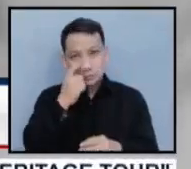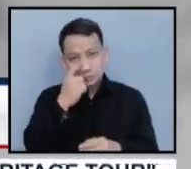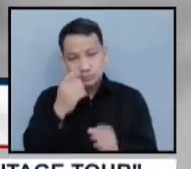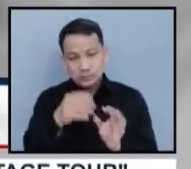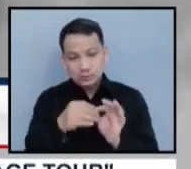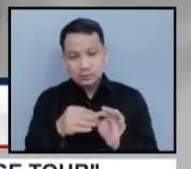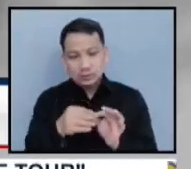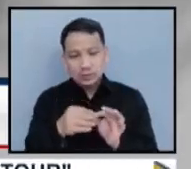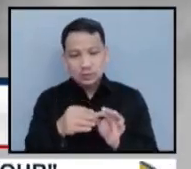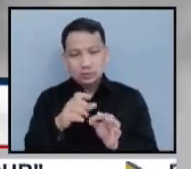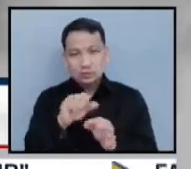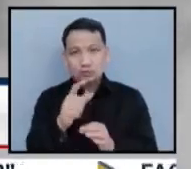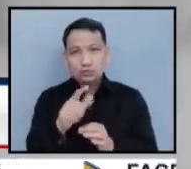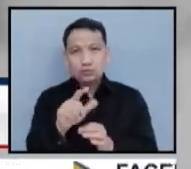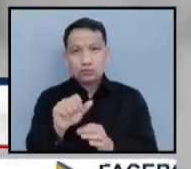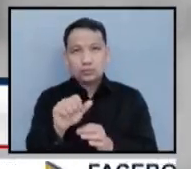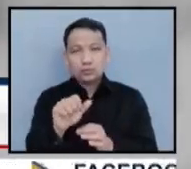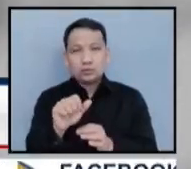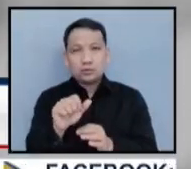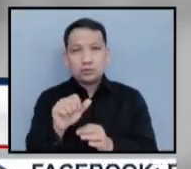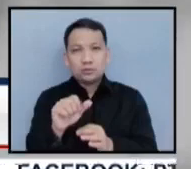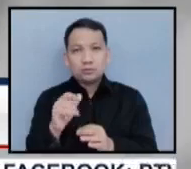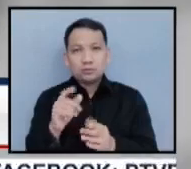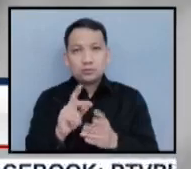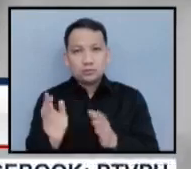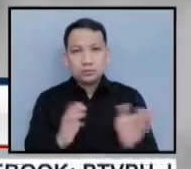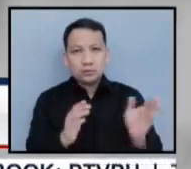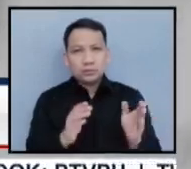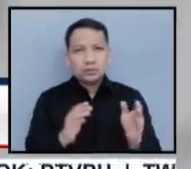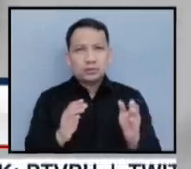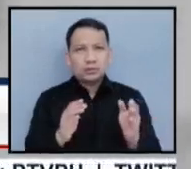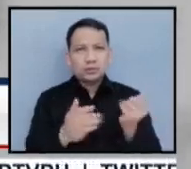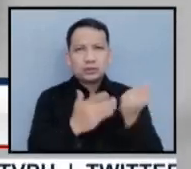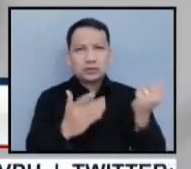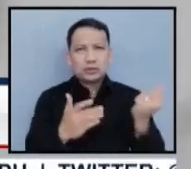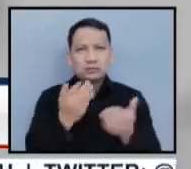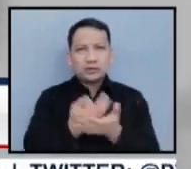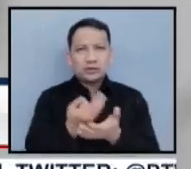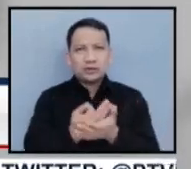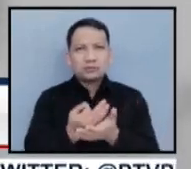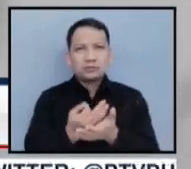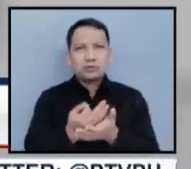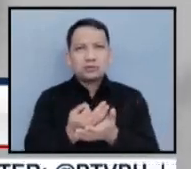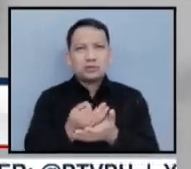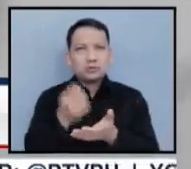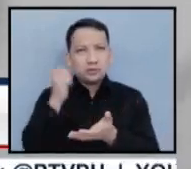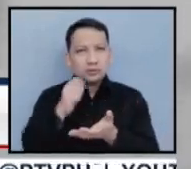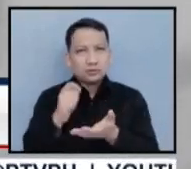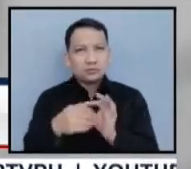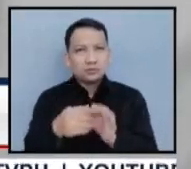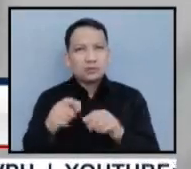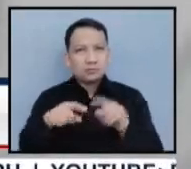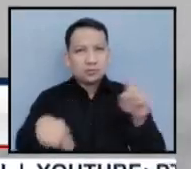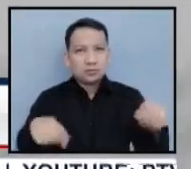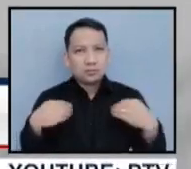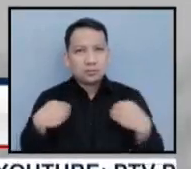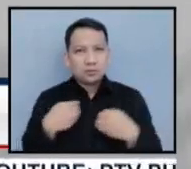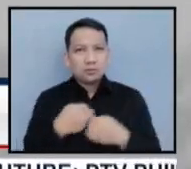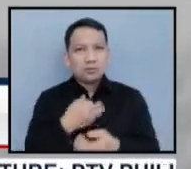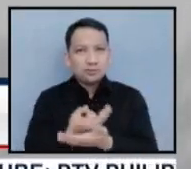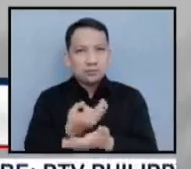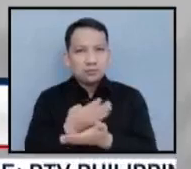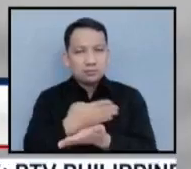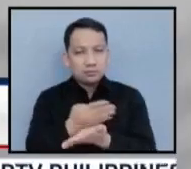Secretary bilang Chairperson, Secretary of Finance bilang Vice Chairperson, kasama ang mga kalihim ng Finance, Budget and